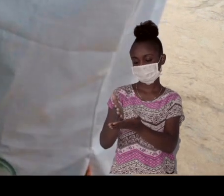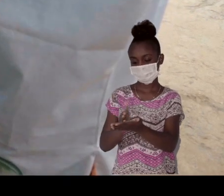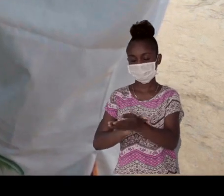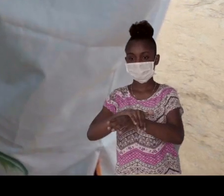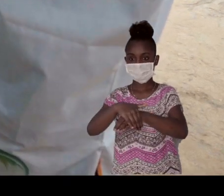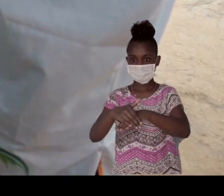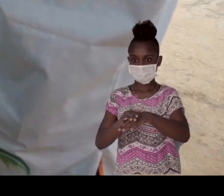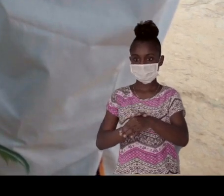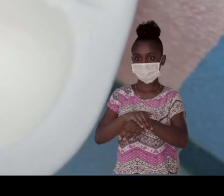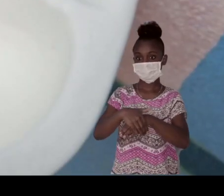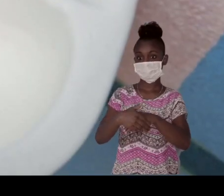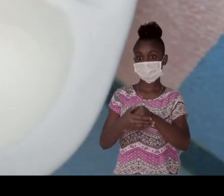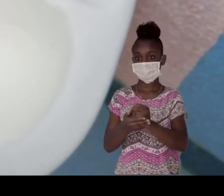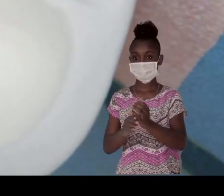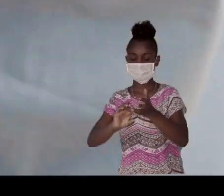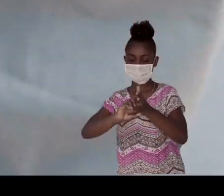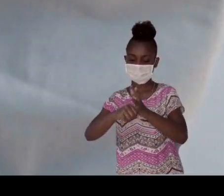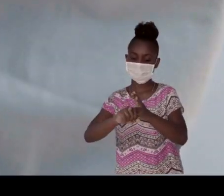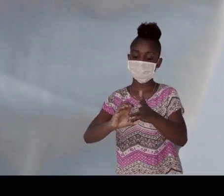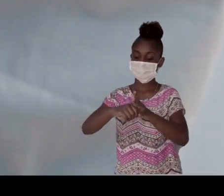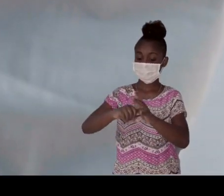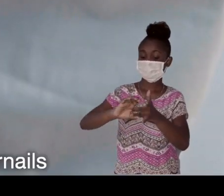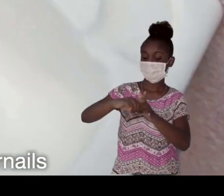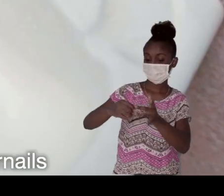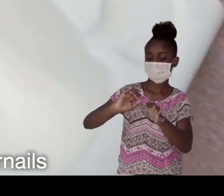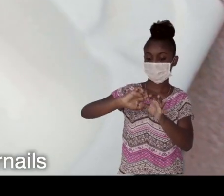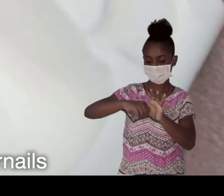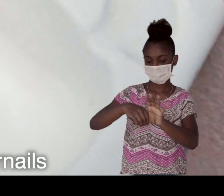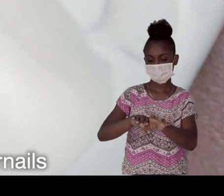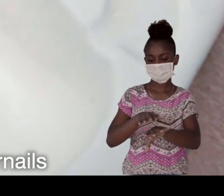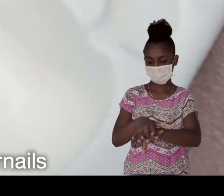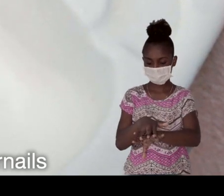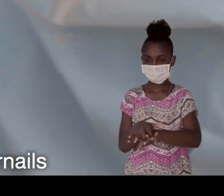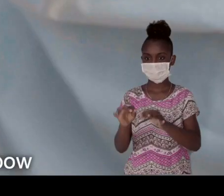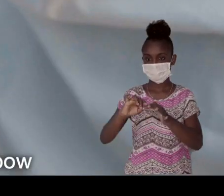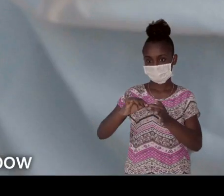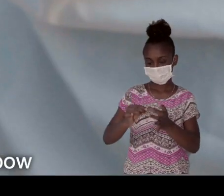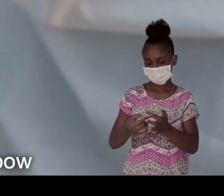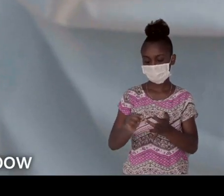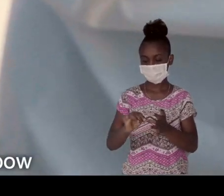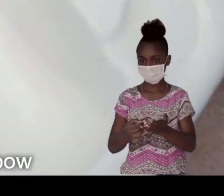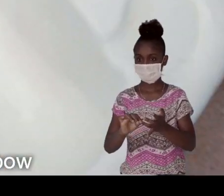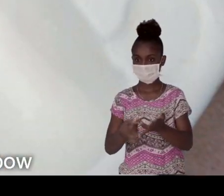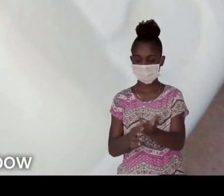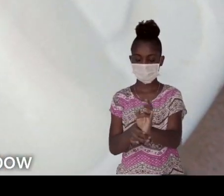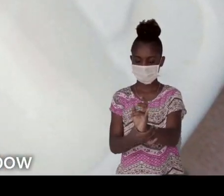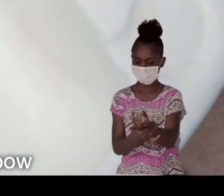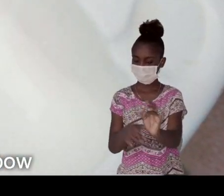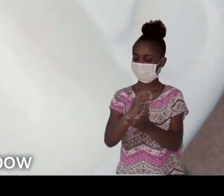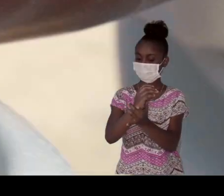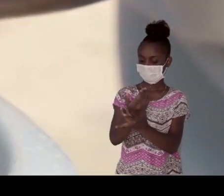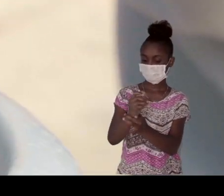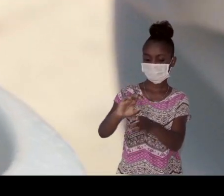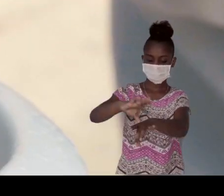yo, ariboyo, chaque grain doit yo, fant doit ak zong yo, laver poignet yo rivé jouk